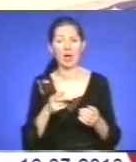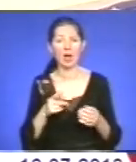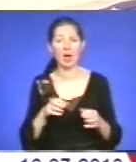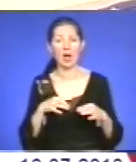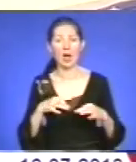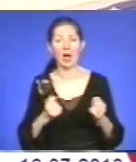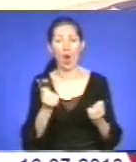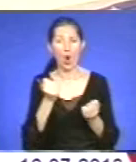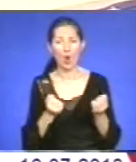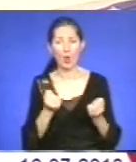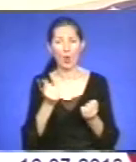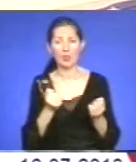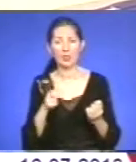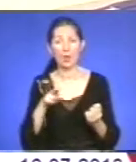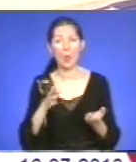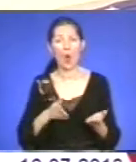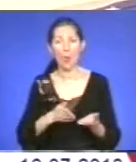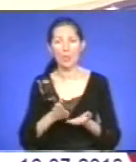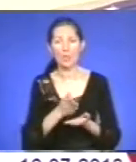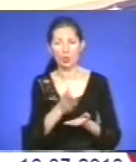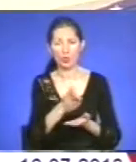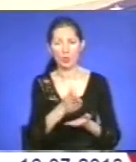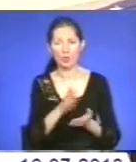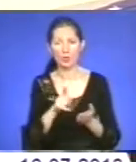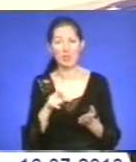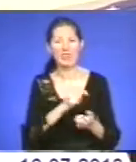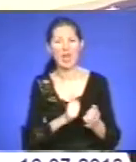рухається по маршруту, чи він не